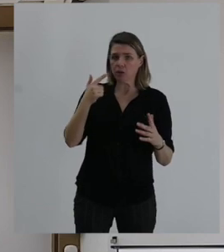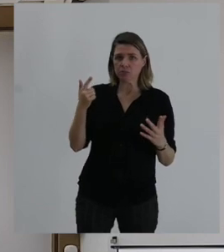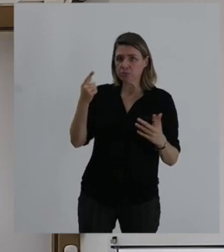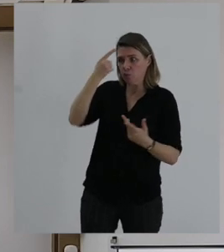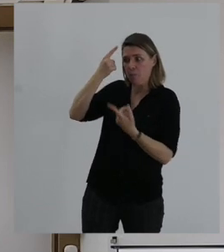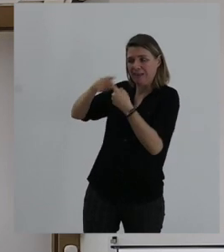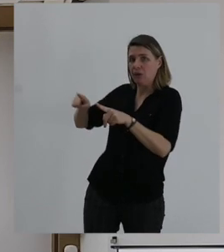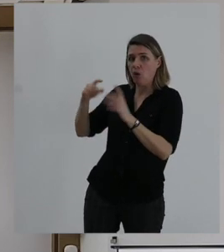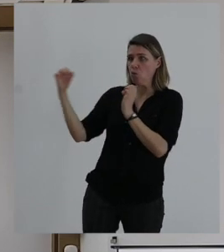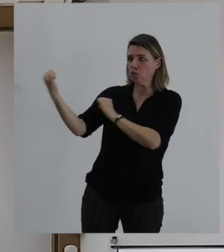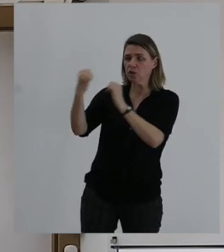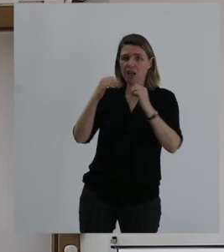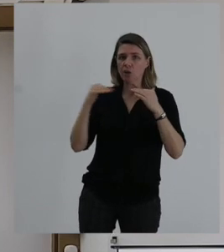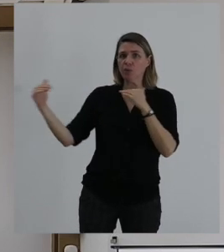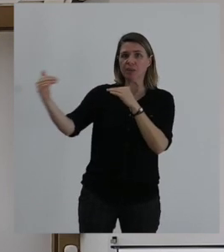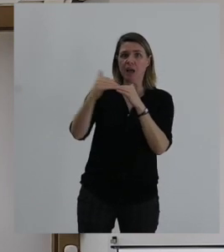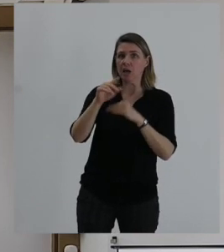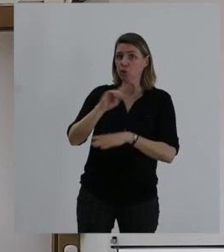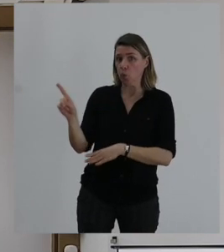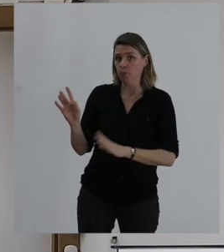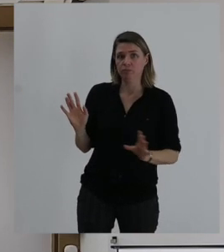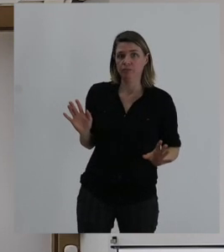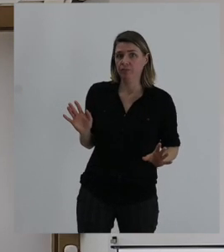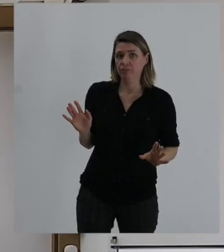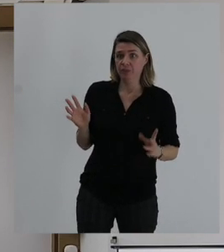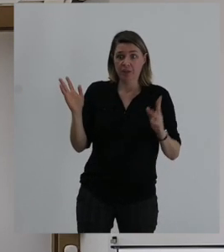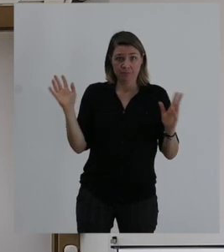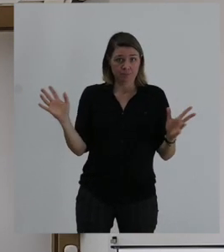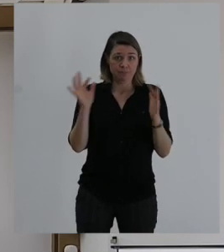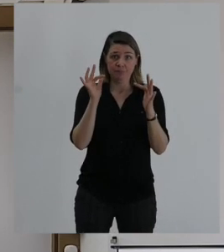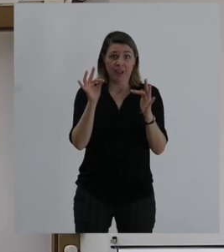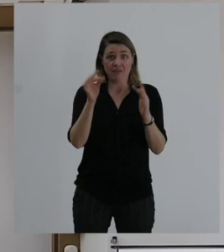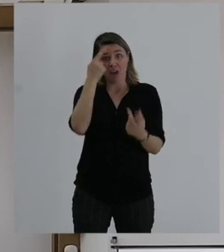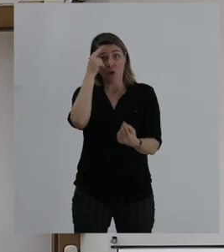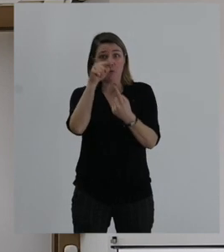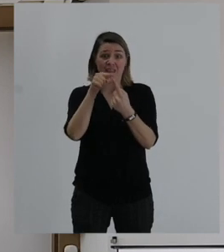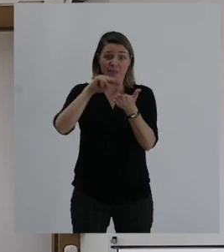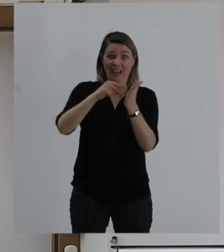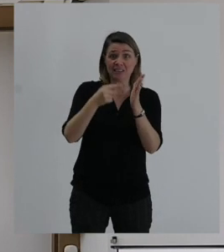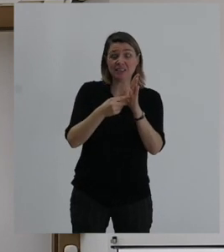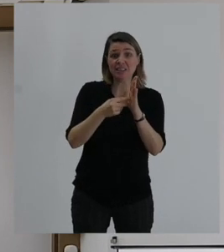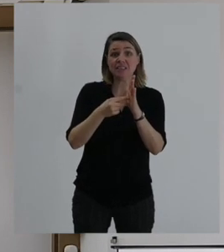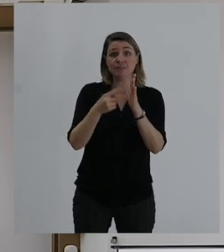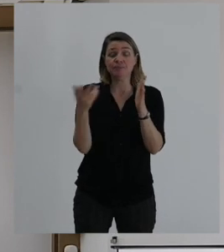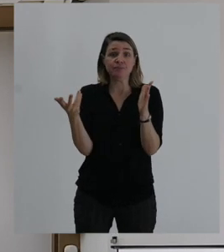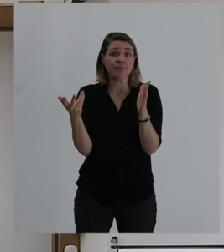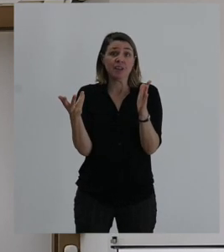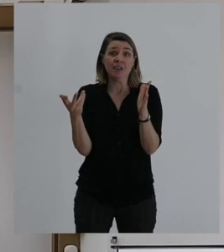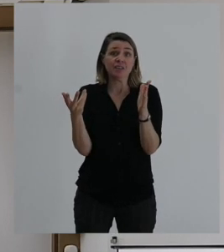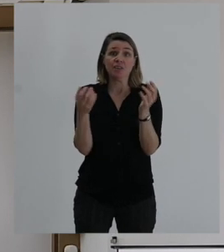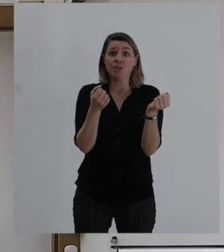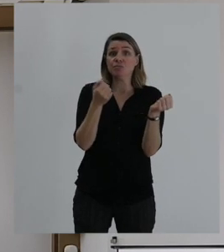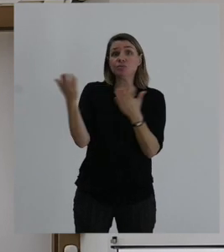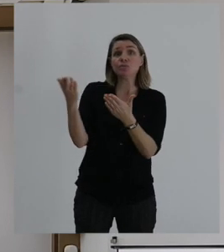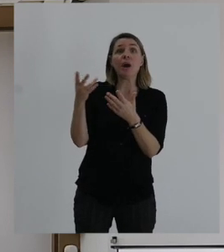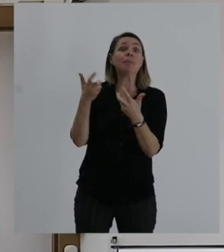consensuelle, de manière unilatérale. Et donc, est-ce que sur des sujets très techniques comme la